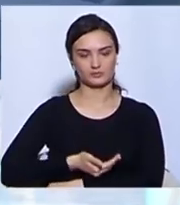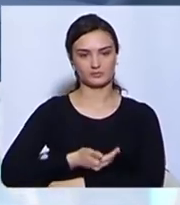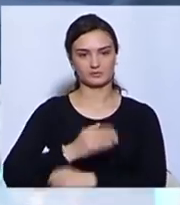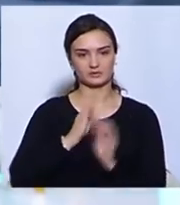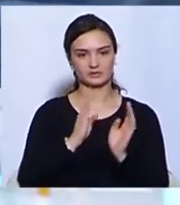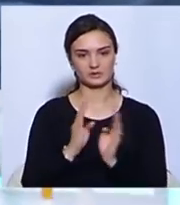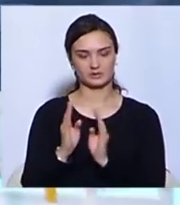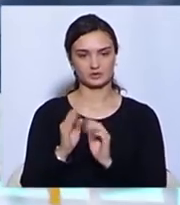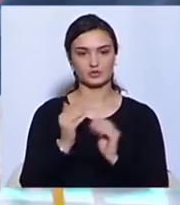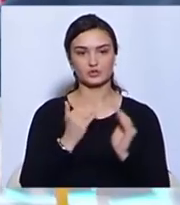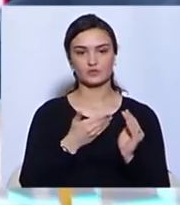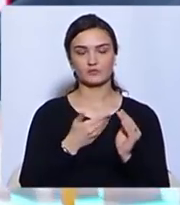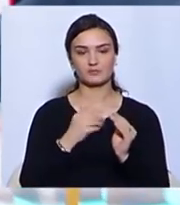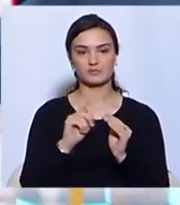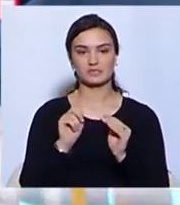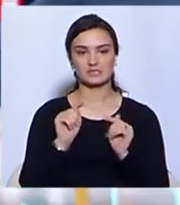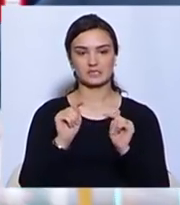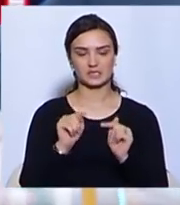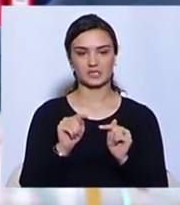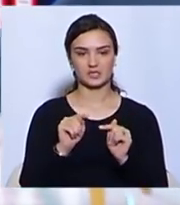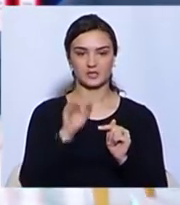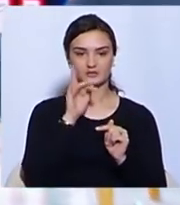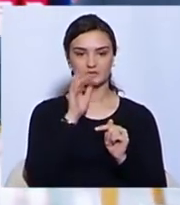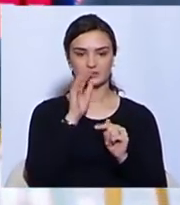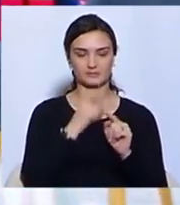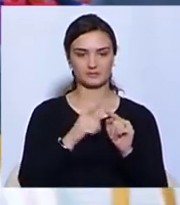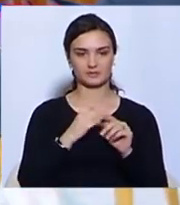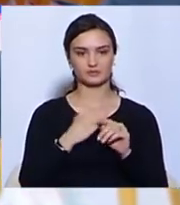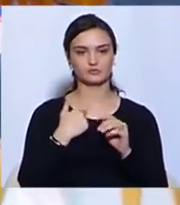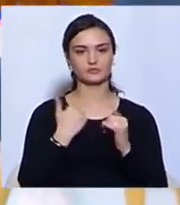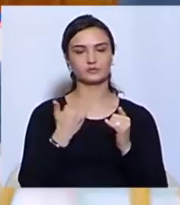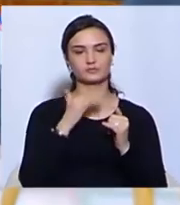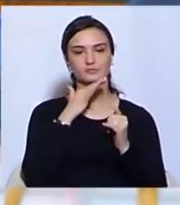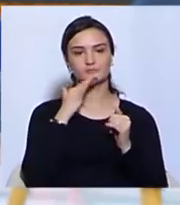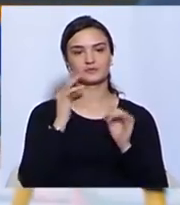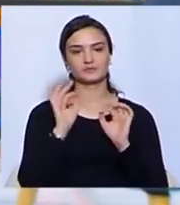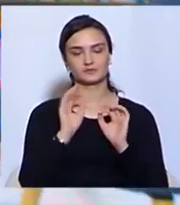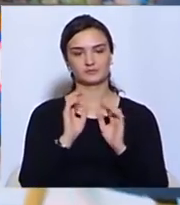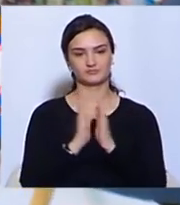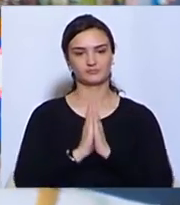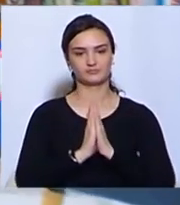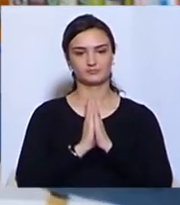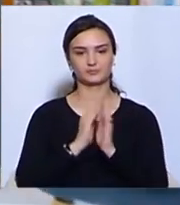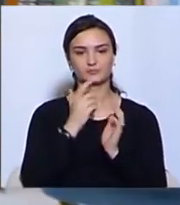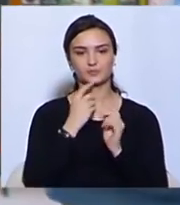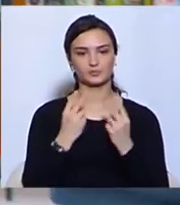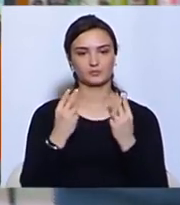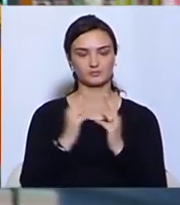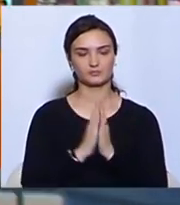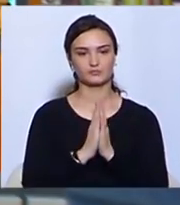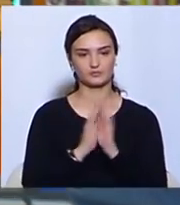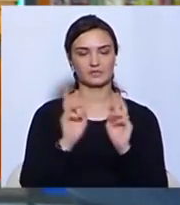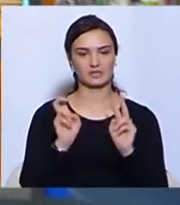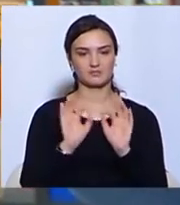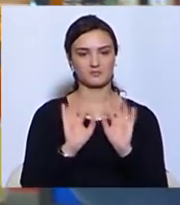იმისა, ცხოვრების რა ეტაპზე იმყოფება იგი. დღეს ჩვენ მრავალრიცხოვანი თხოვნით მაყურებლებისა საუბრობთ